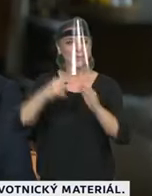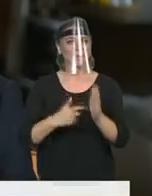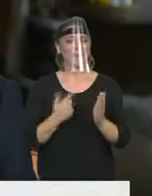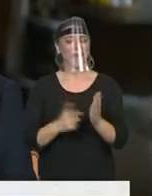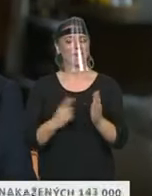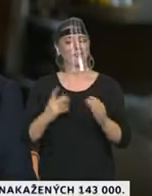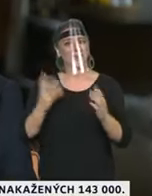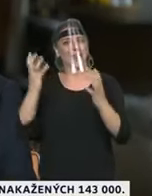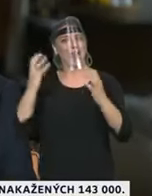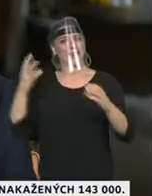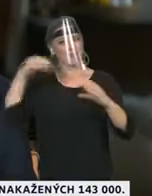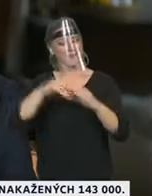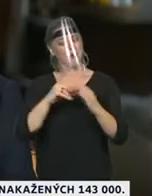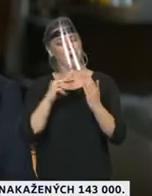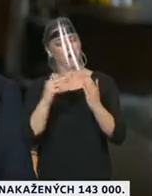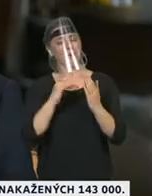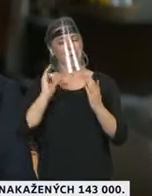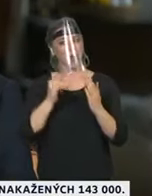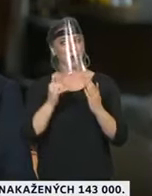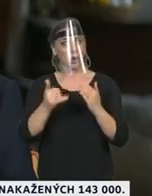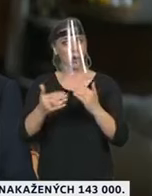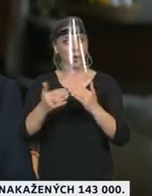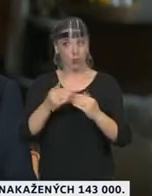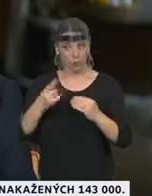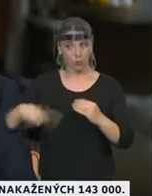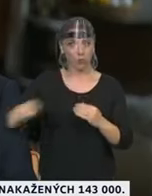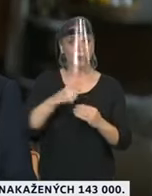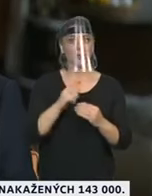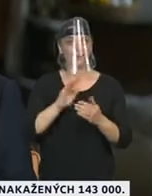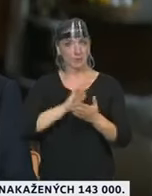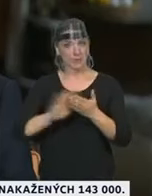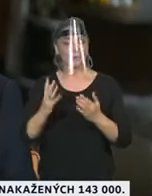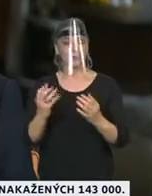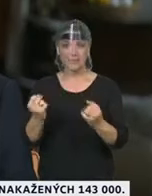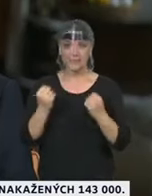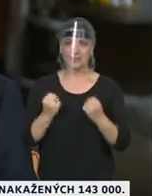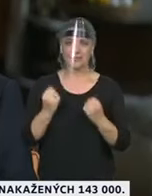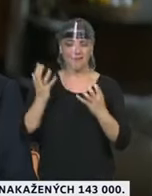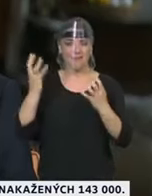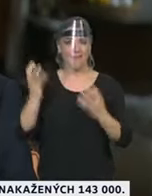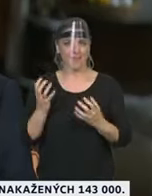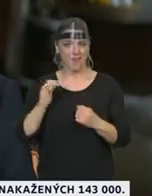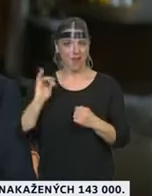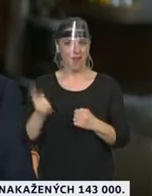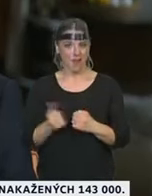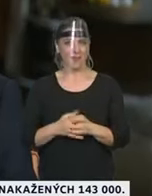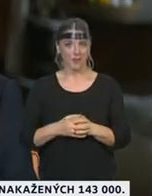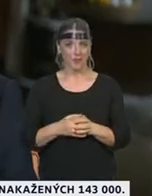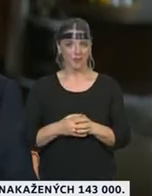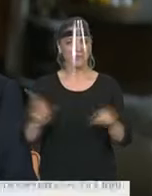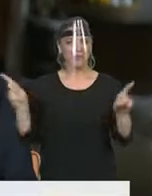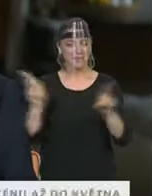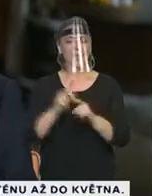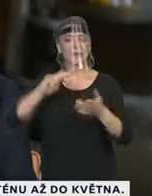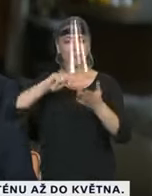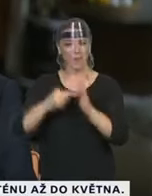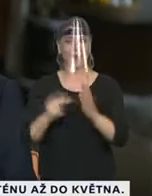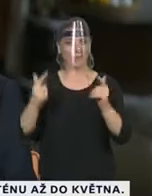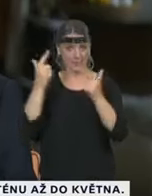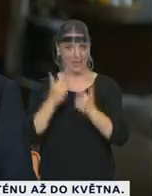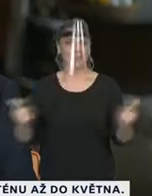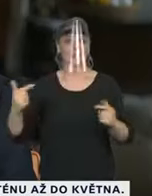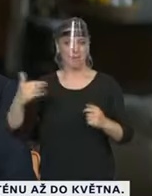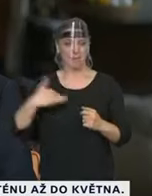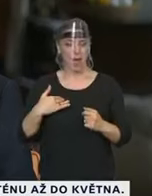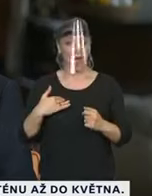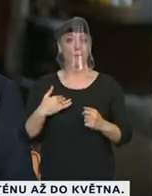naděje. Naděje teď máme blízko a je mnohem silnější. K tomu máme i jasný plán, který vám představíme